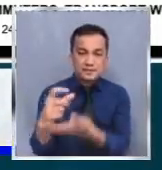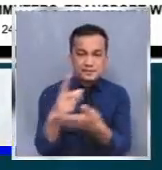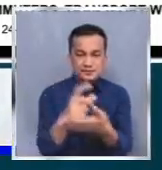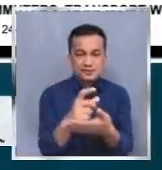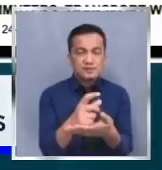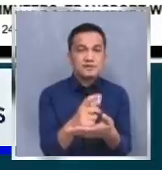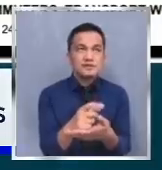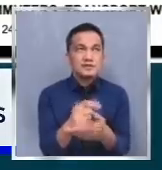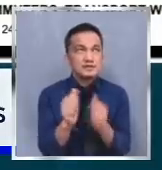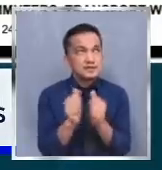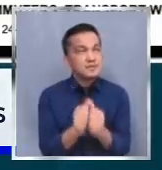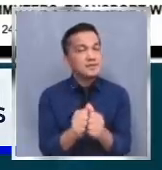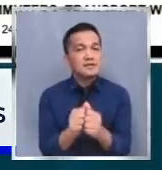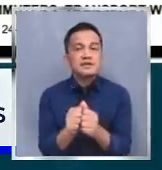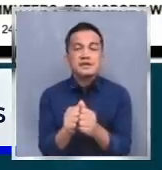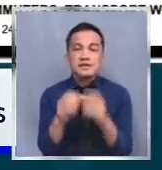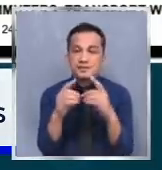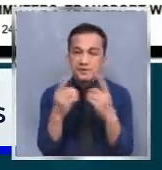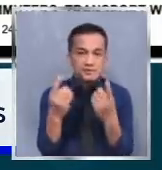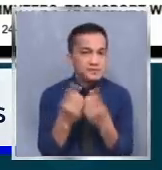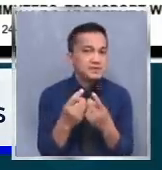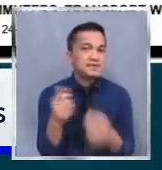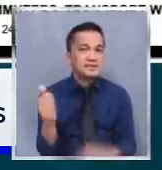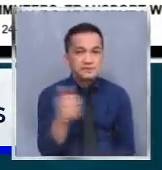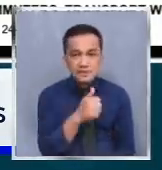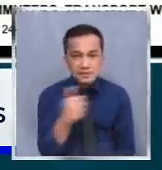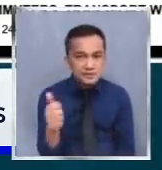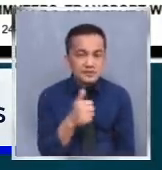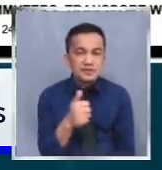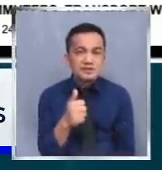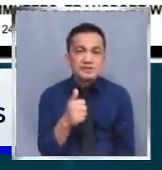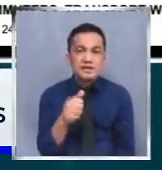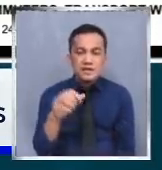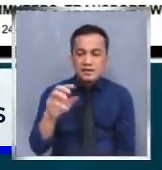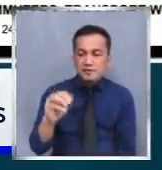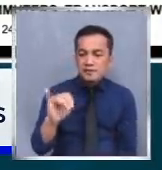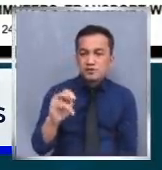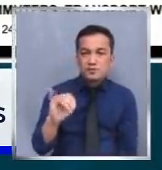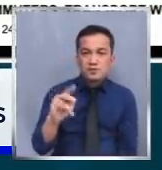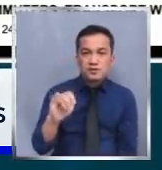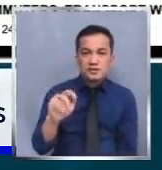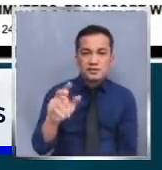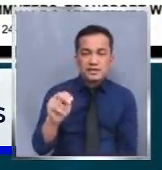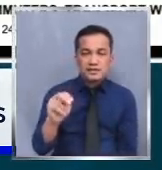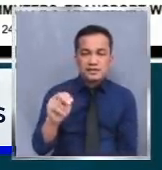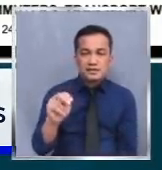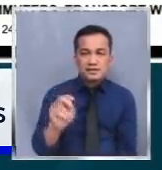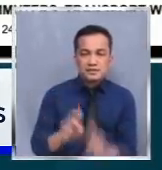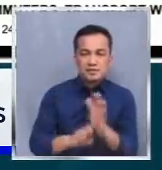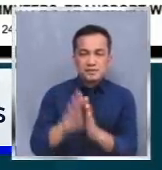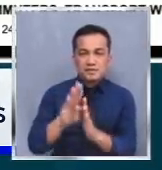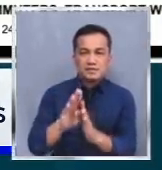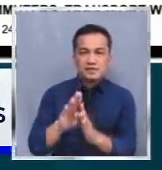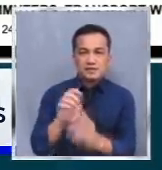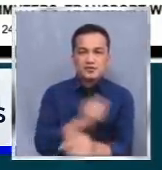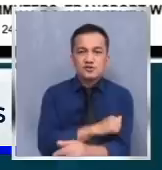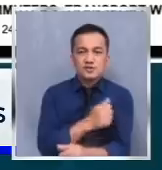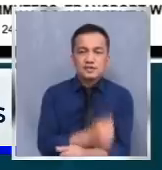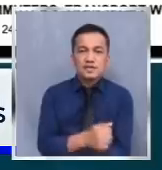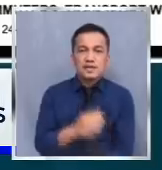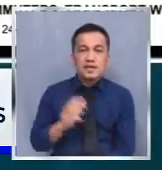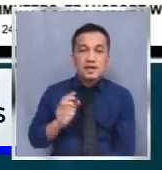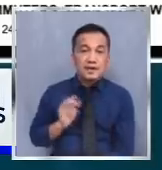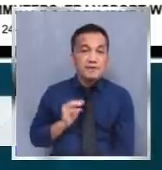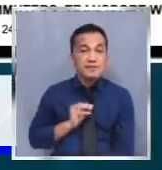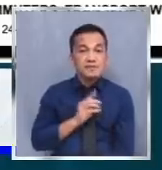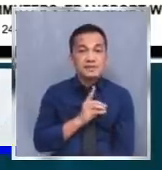of Transportation at ang Metropolitan Manila Development Authority or MMDA. Sa mga susunod na araw din